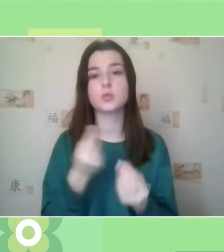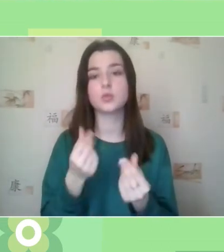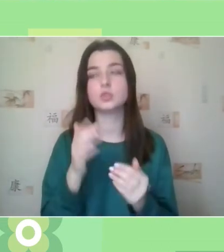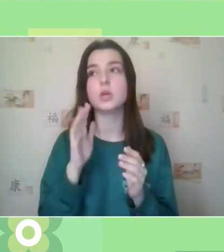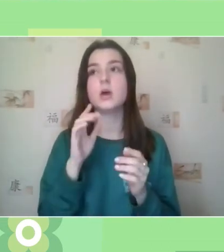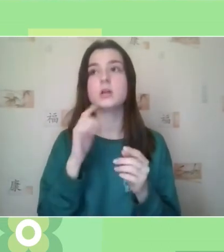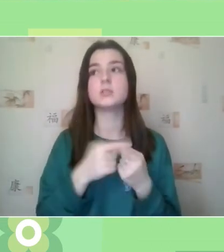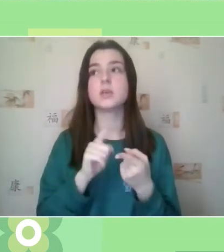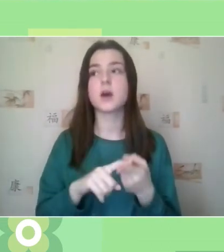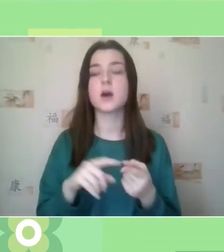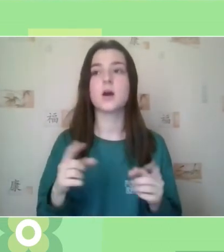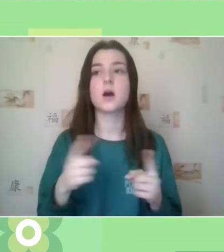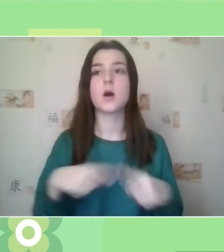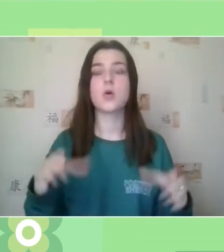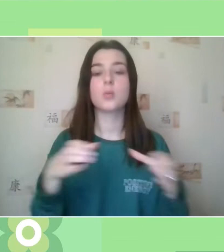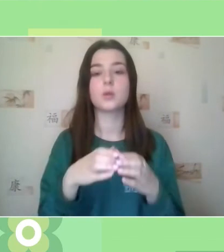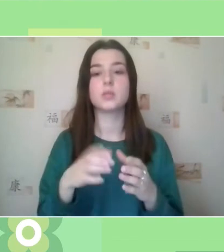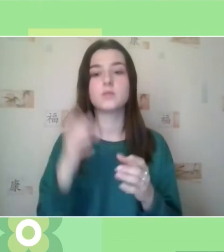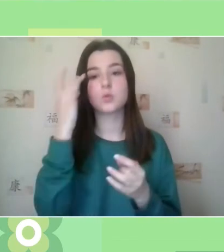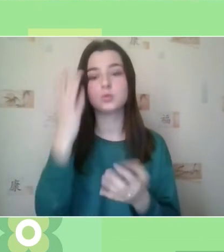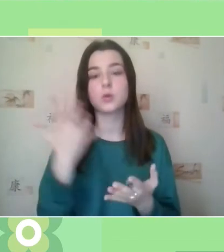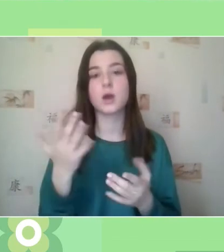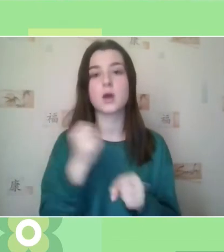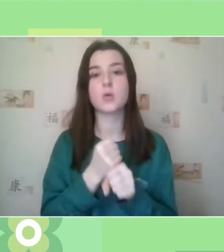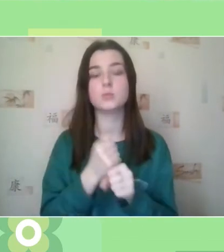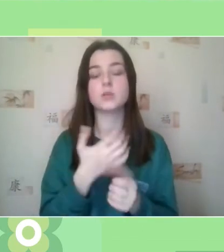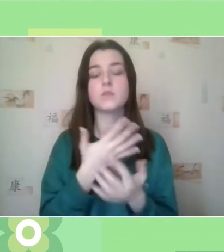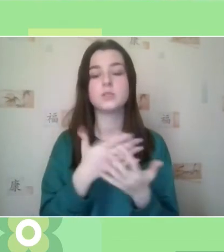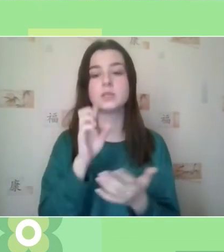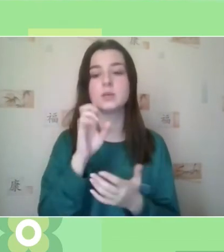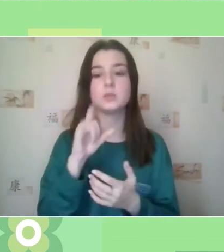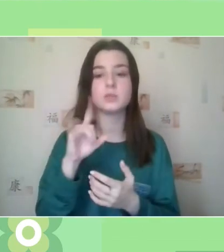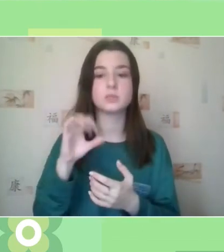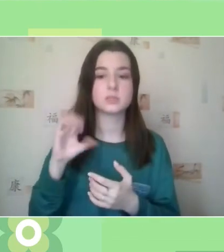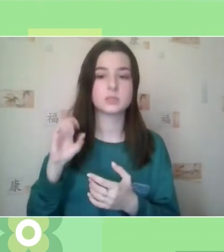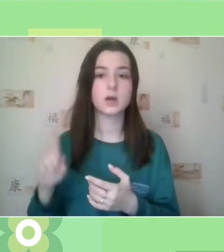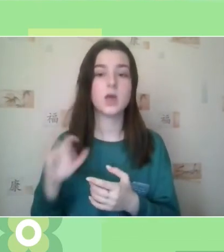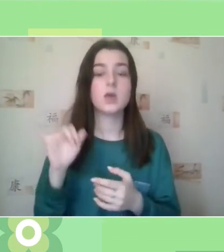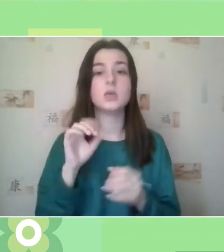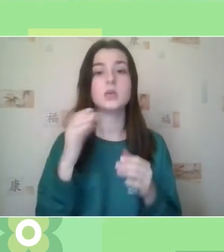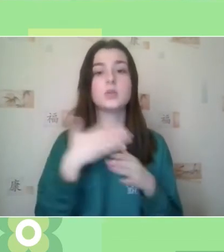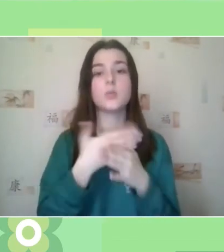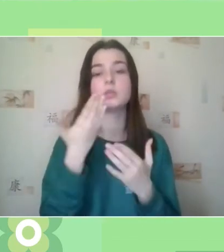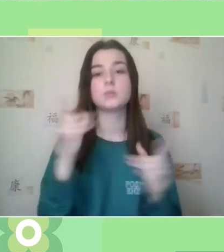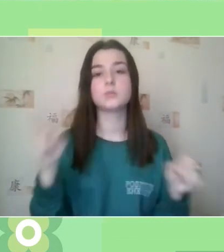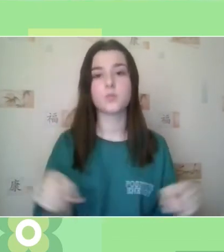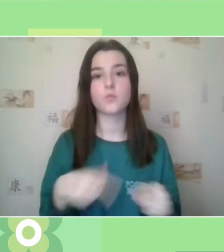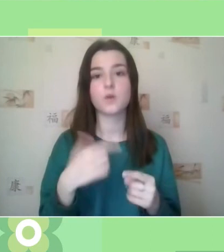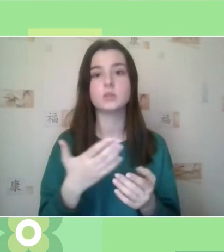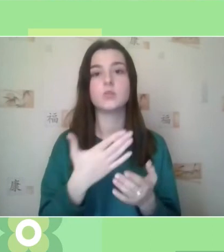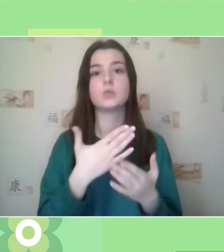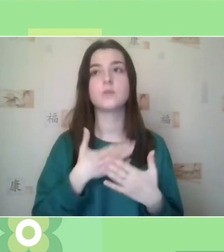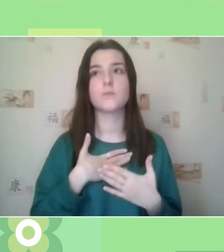корпоративна культура, яка формується у тому чи іншому бізнесі, ви можете запропонувати, допомогти їй сформувати, що наш бізнес дбає